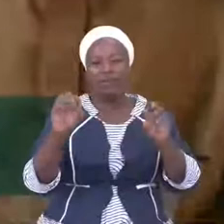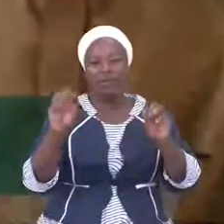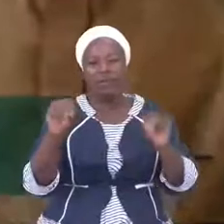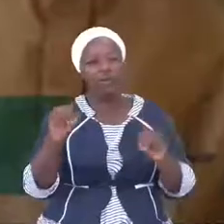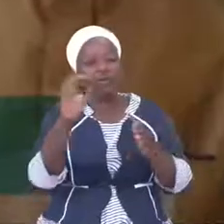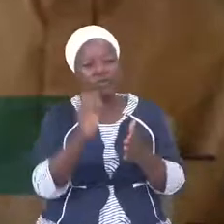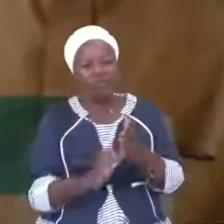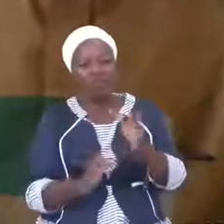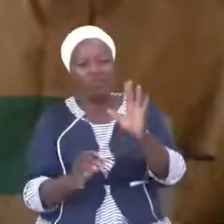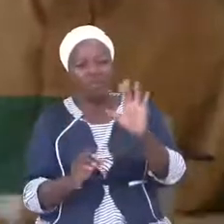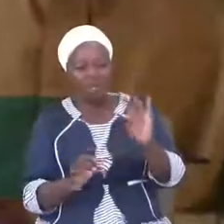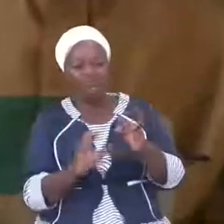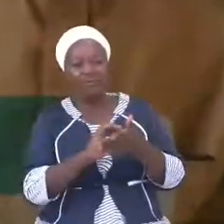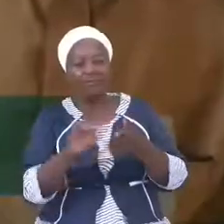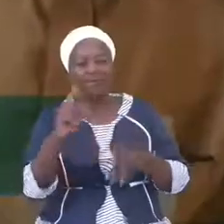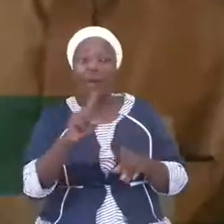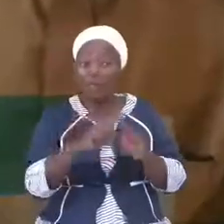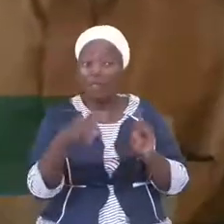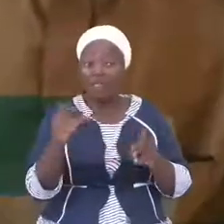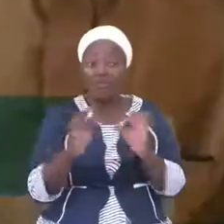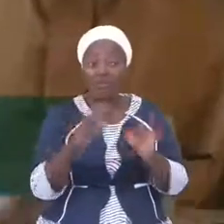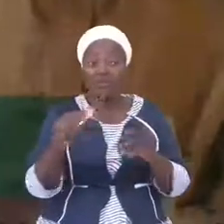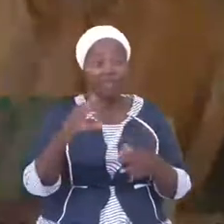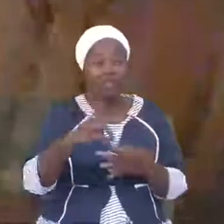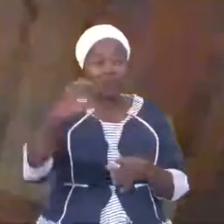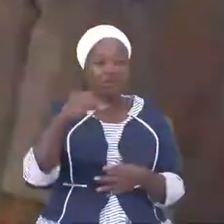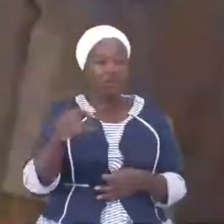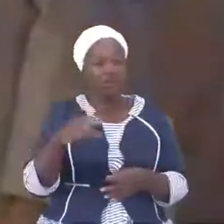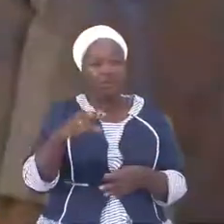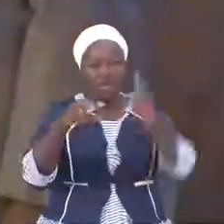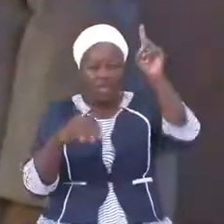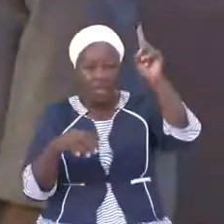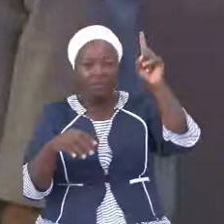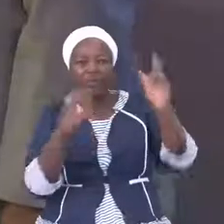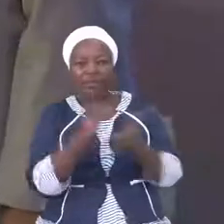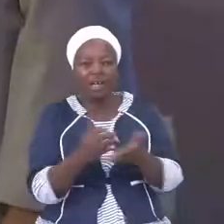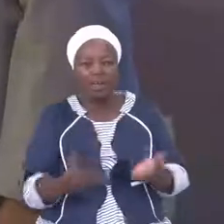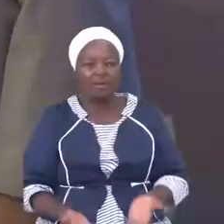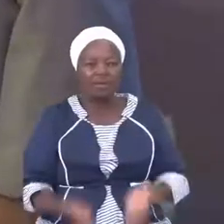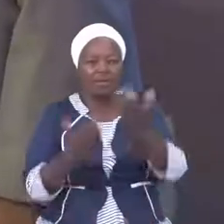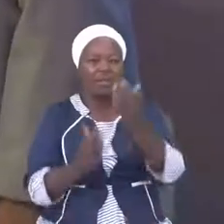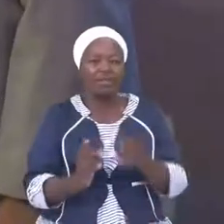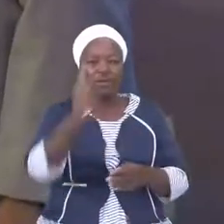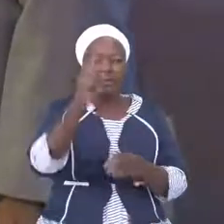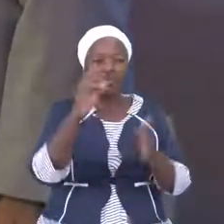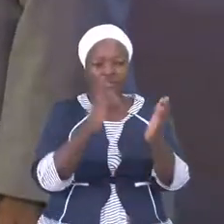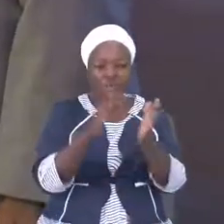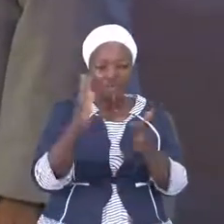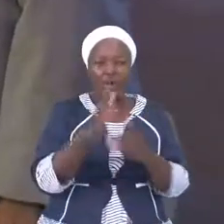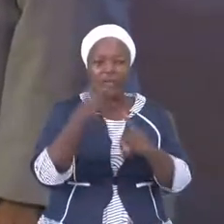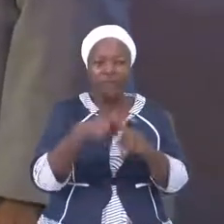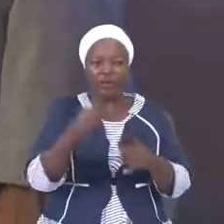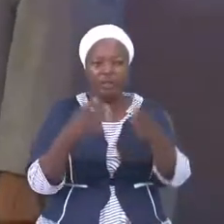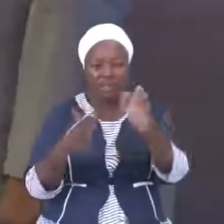11. Romains 8, verset 11. Et si l'esprit de celui qui a ressuscité